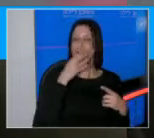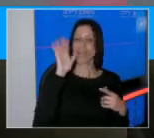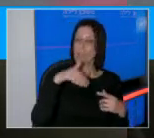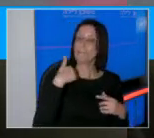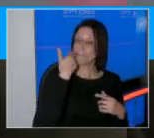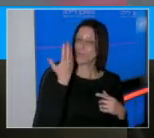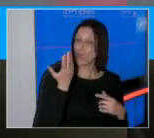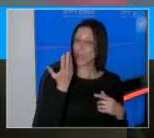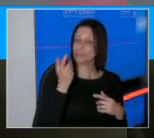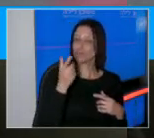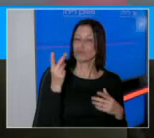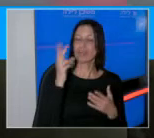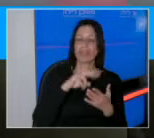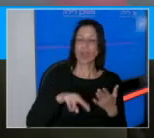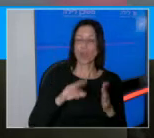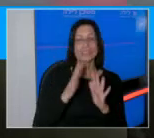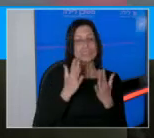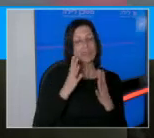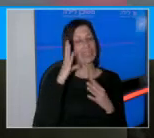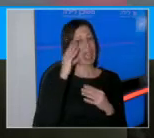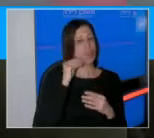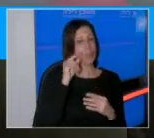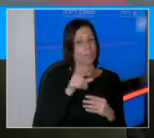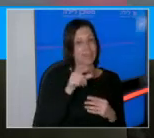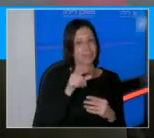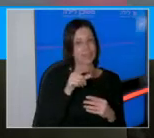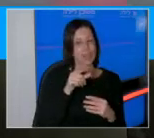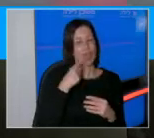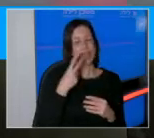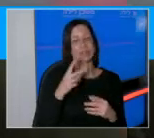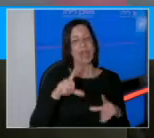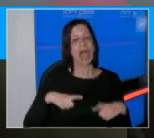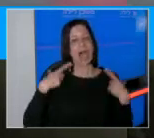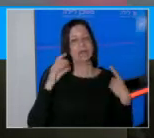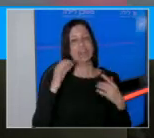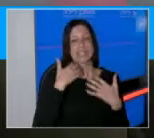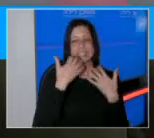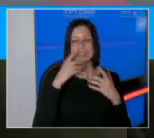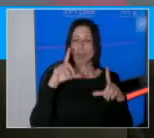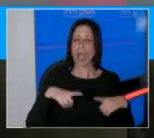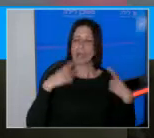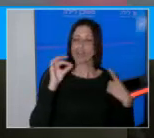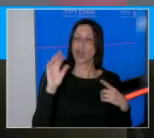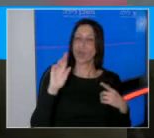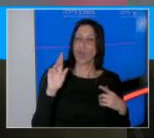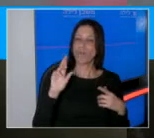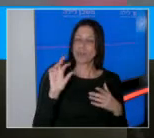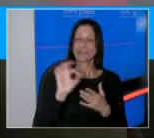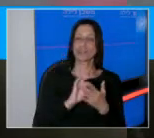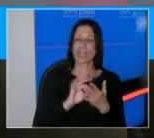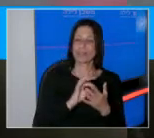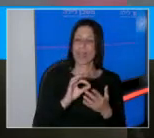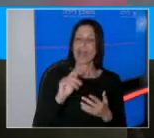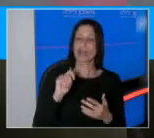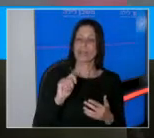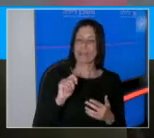מבוגרים שיקראו את הספר ייהנו ממנו ולגלות את החיים של, את הסיפור חיים של רובן, שכתבה תמר